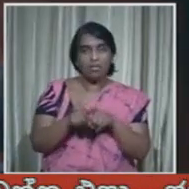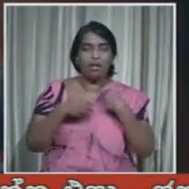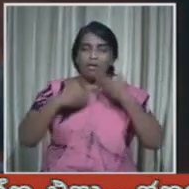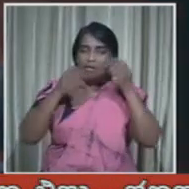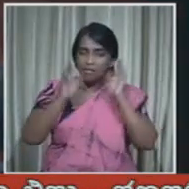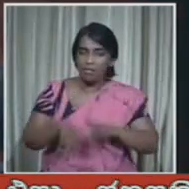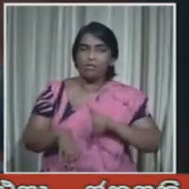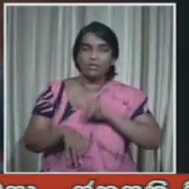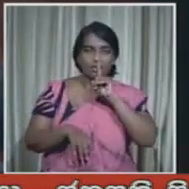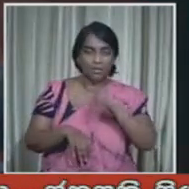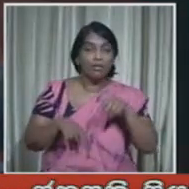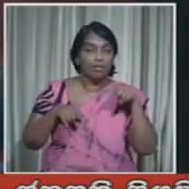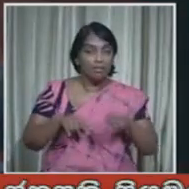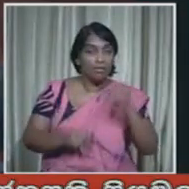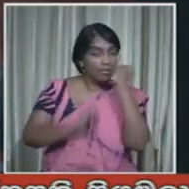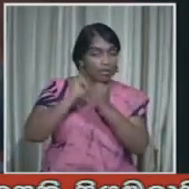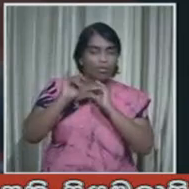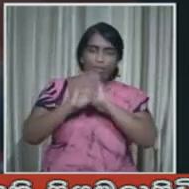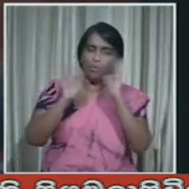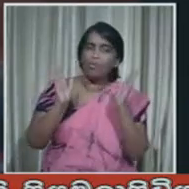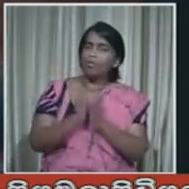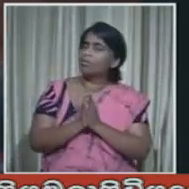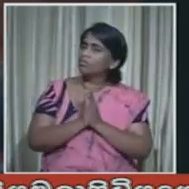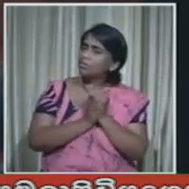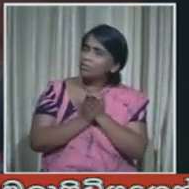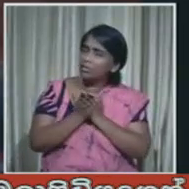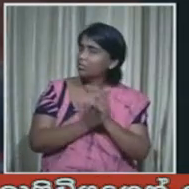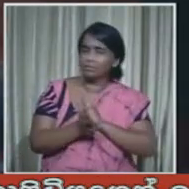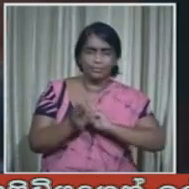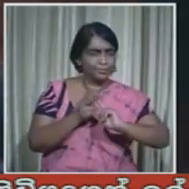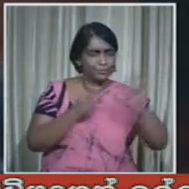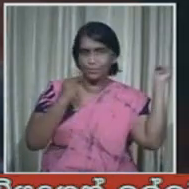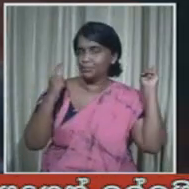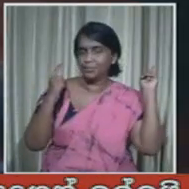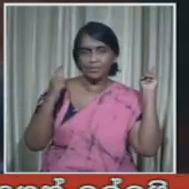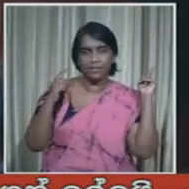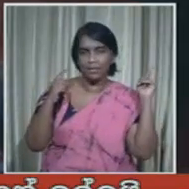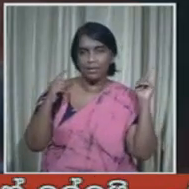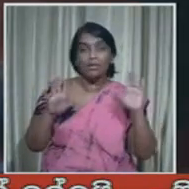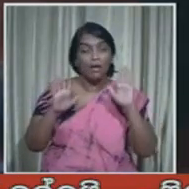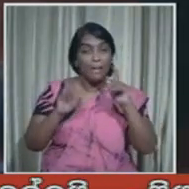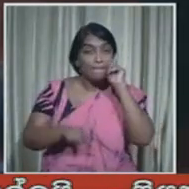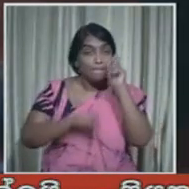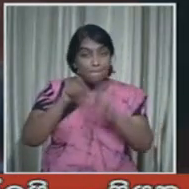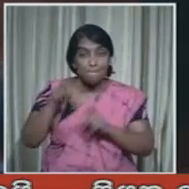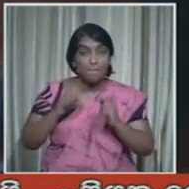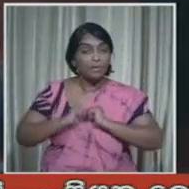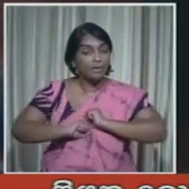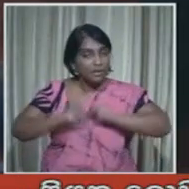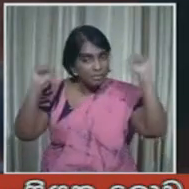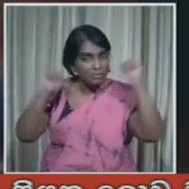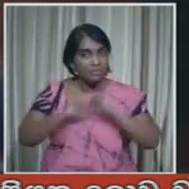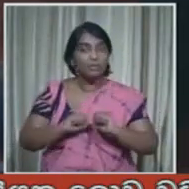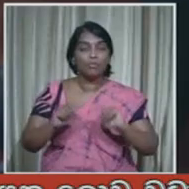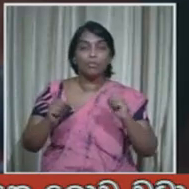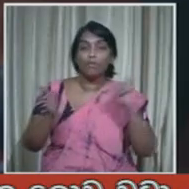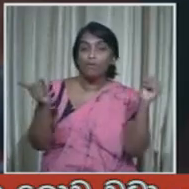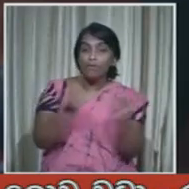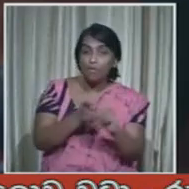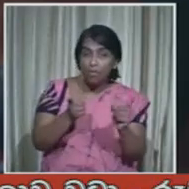කියන්නේ මේ කරන චෝදනාවන් සියල්ල ප්‍රතික්ෂේප කරනවා ඒ නිසා හැබැයි ජනතාව මේ කියන ගෙන යන අරගලය